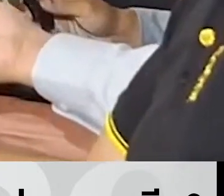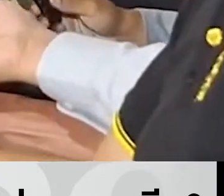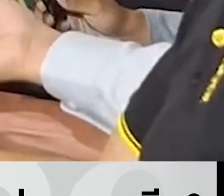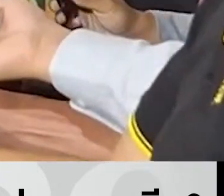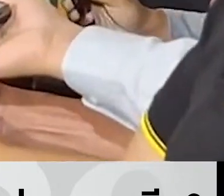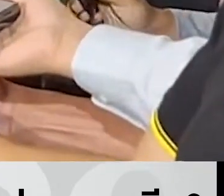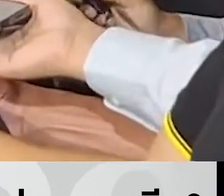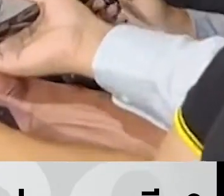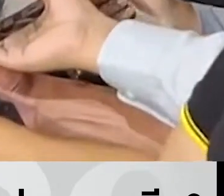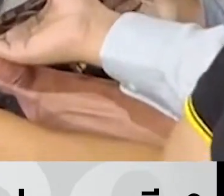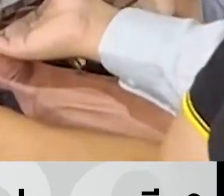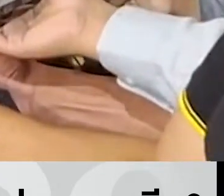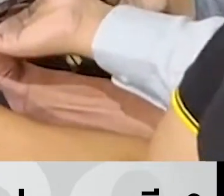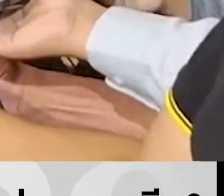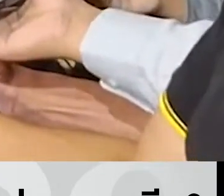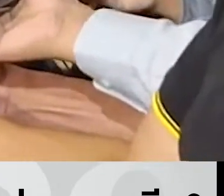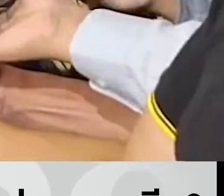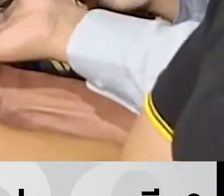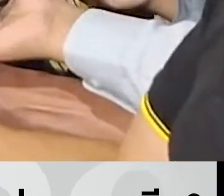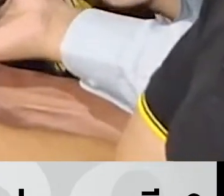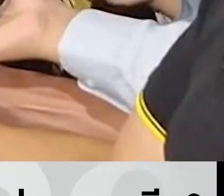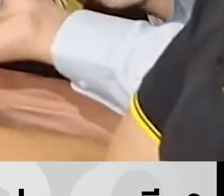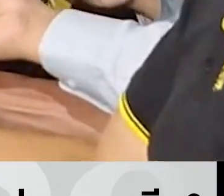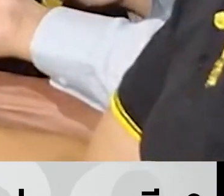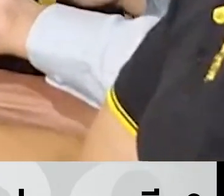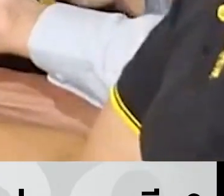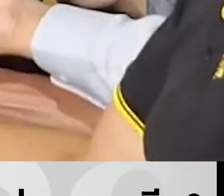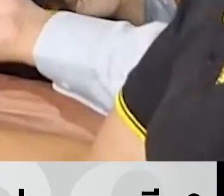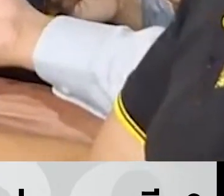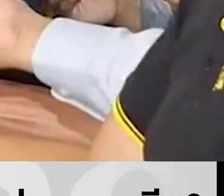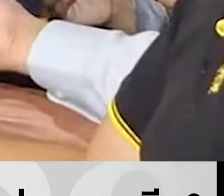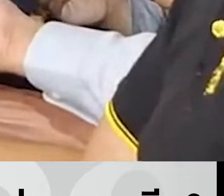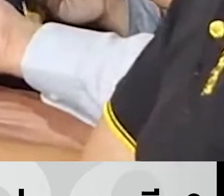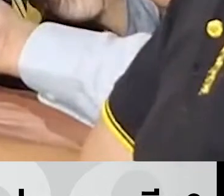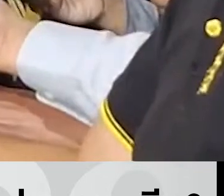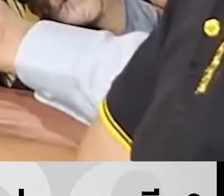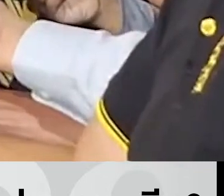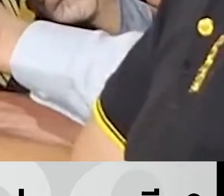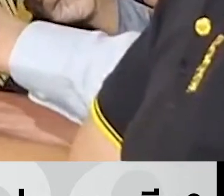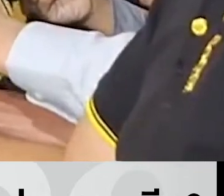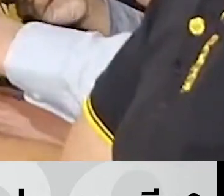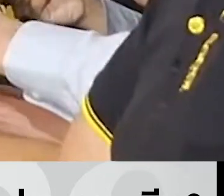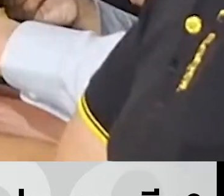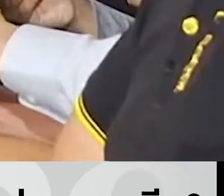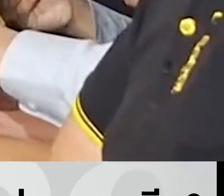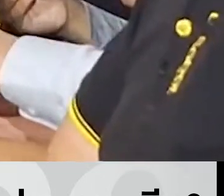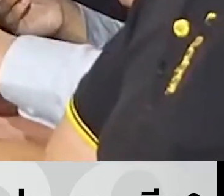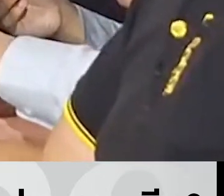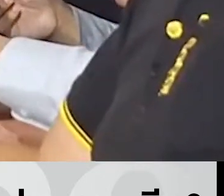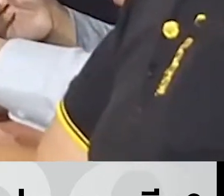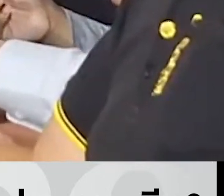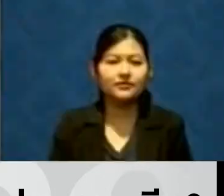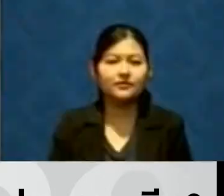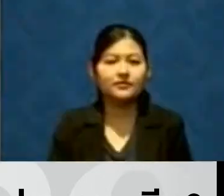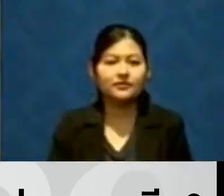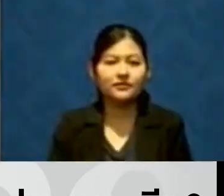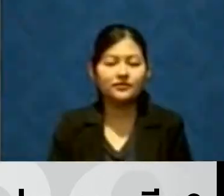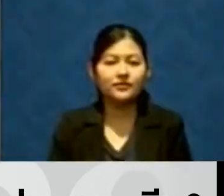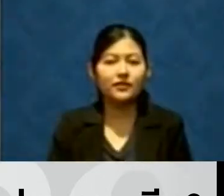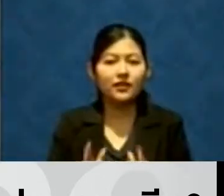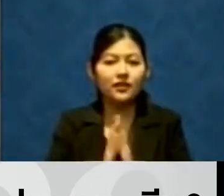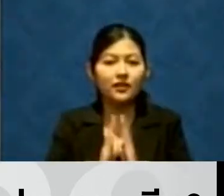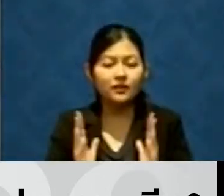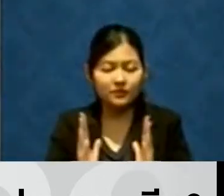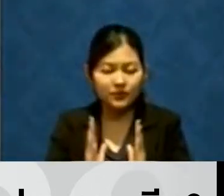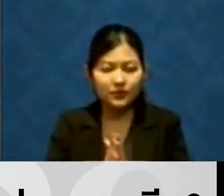ยองค์กรเหล่านี้เป็นองค์กรที่เขาสามารถแทรกแซงได้เสม อ ใช่ไหมฮะแล้วมันก็จะทำให้ประเด็นเรื่องความถูกต้องที่มัน